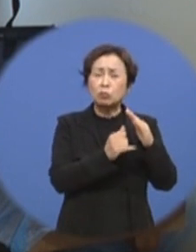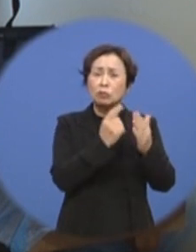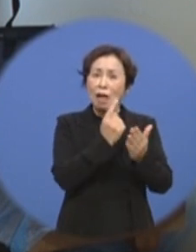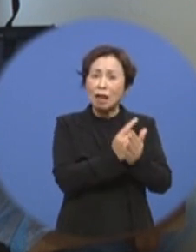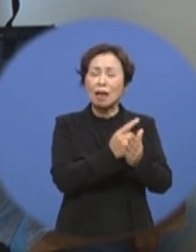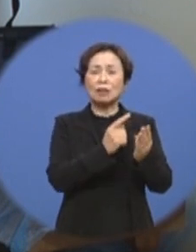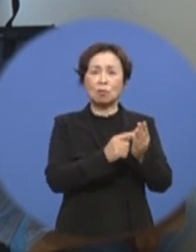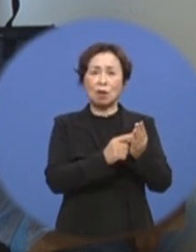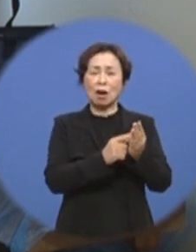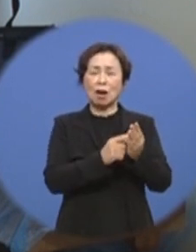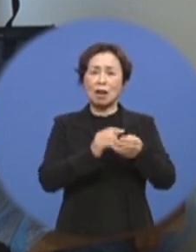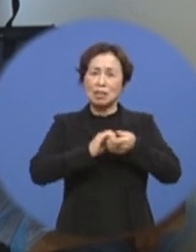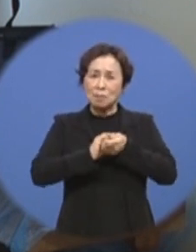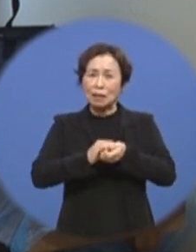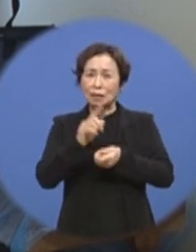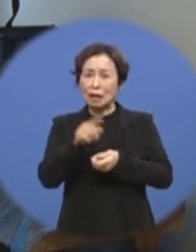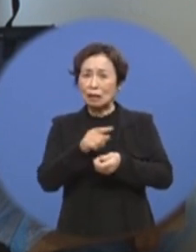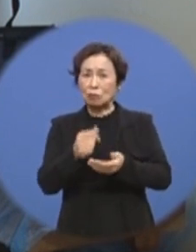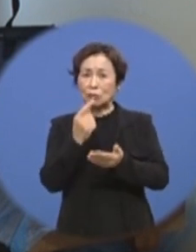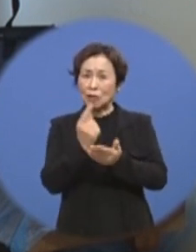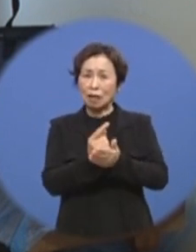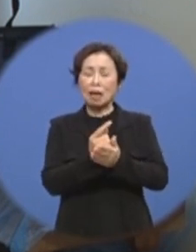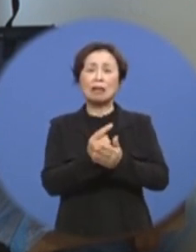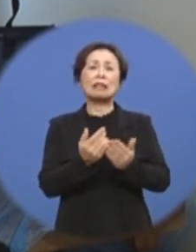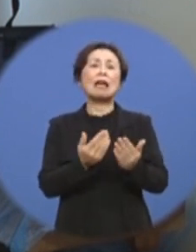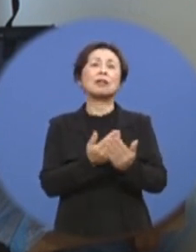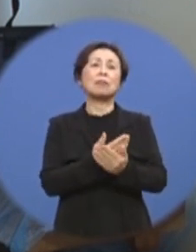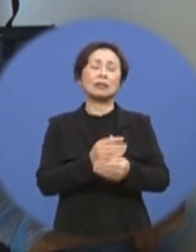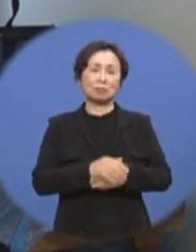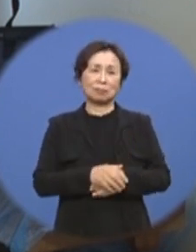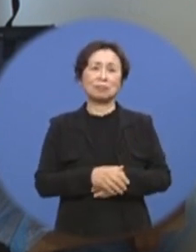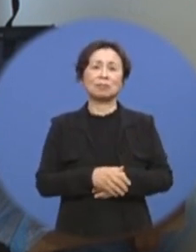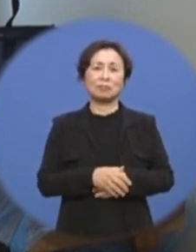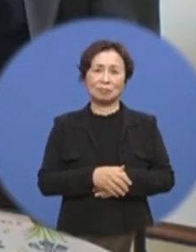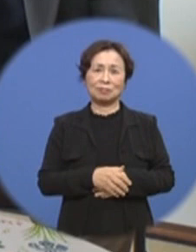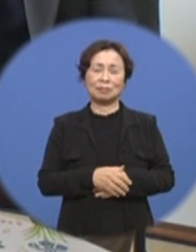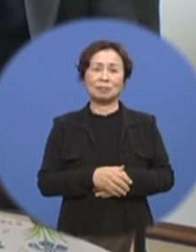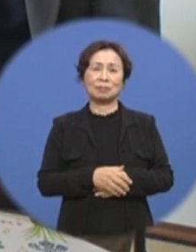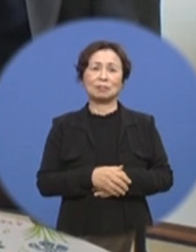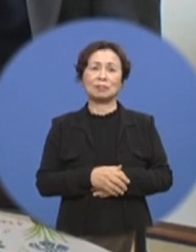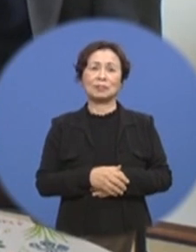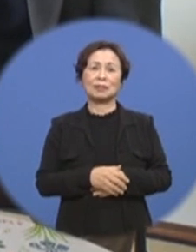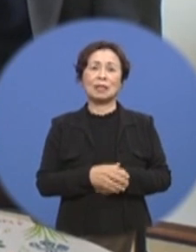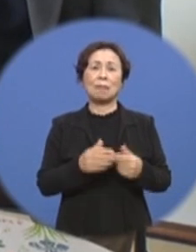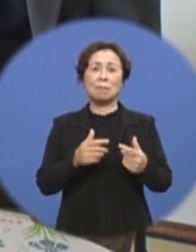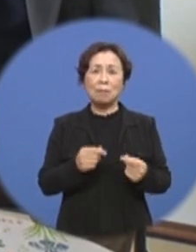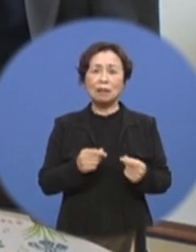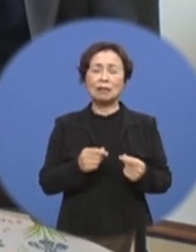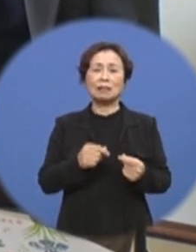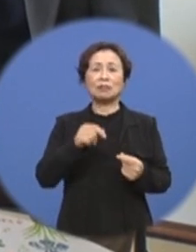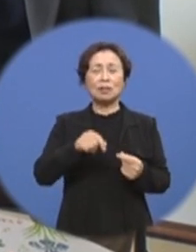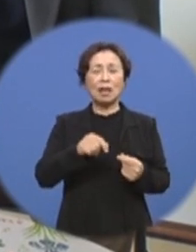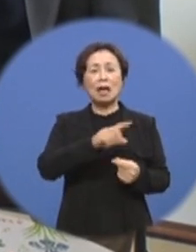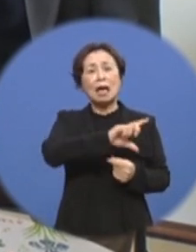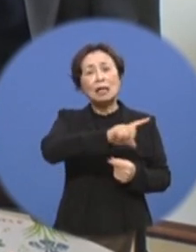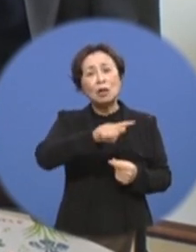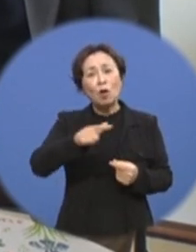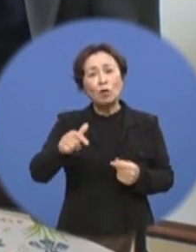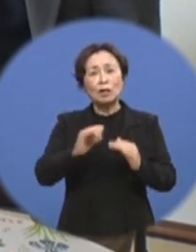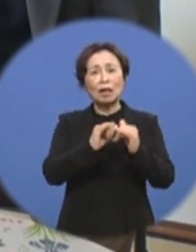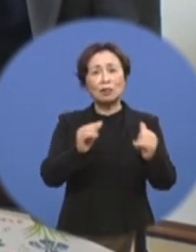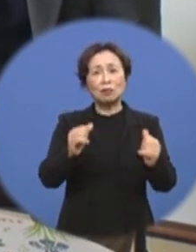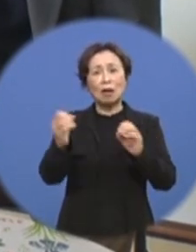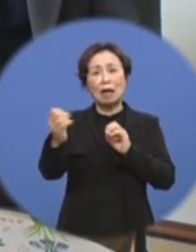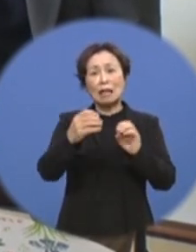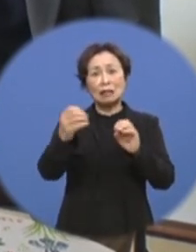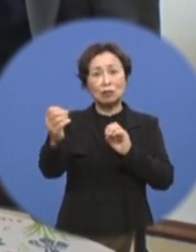本当に限定的な人ホント数人とかになってしまったりとかするのでやっぱりこうやっていろんな人とあの話